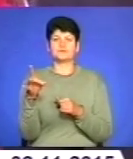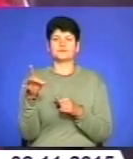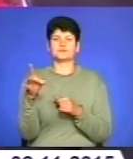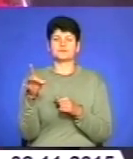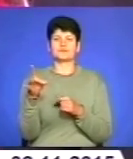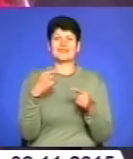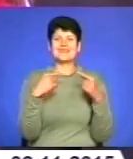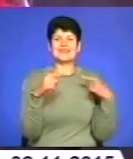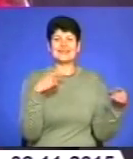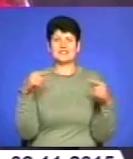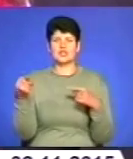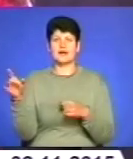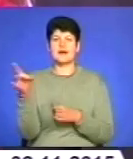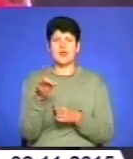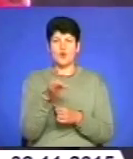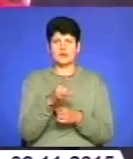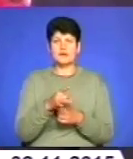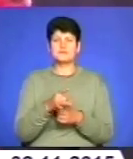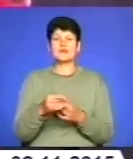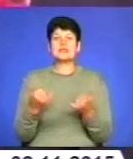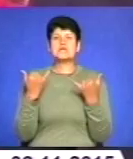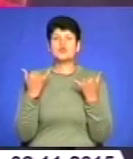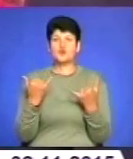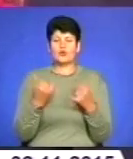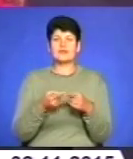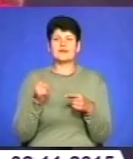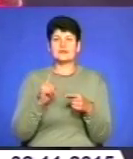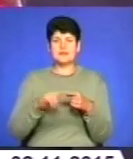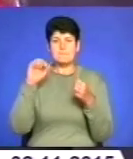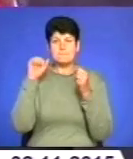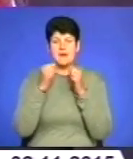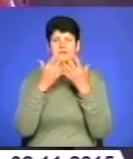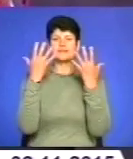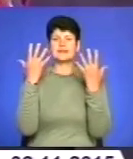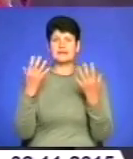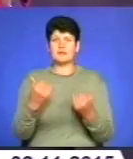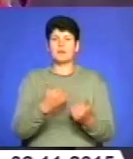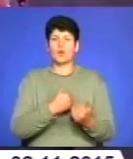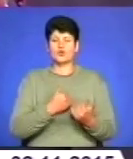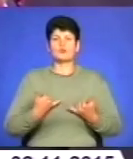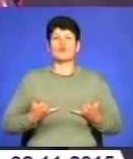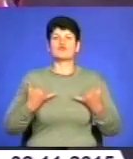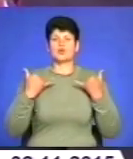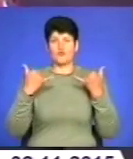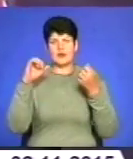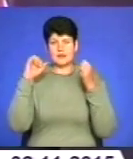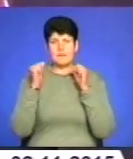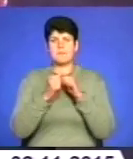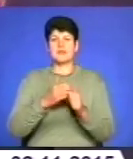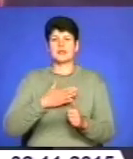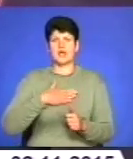в інших районах. І сьогодні цей пам'ятний день, ми хочемо вшанувати пам'ять наших